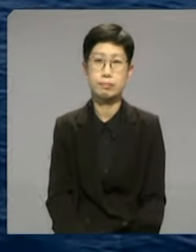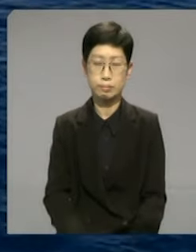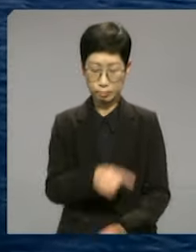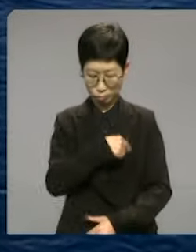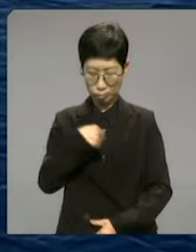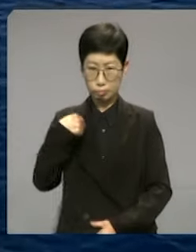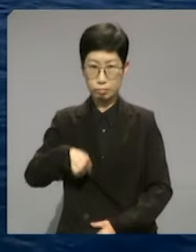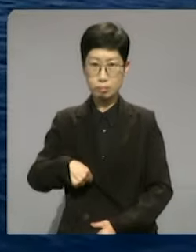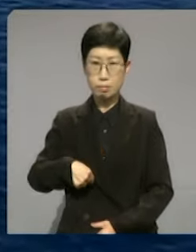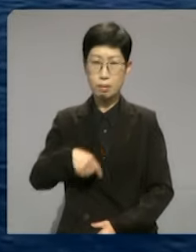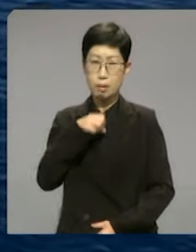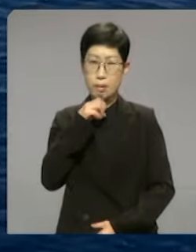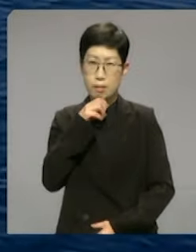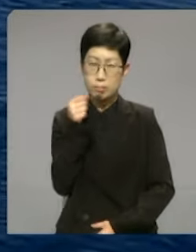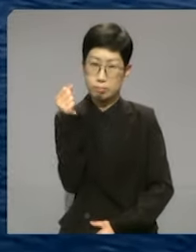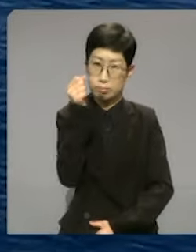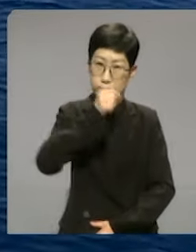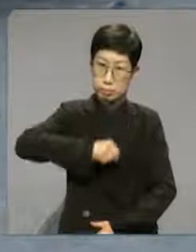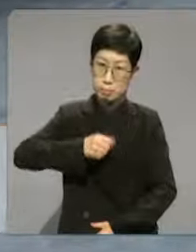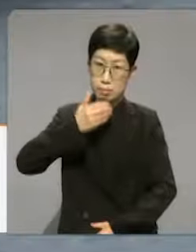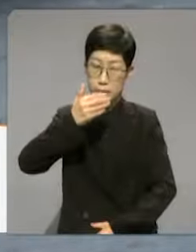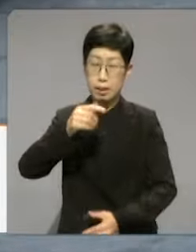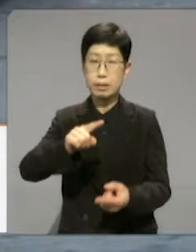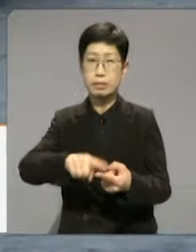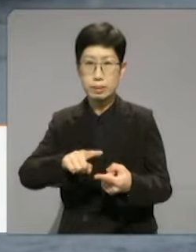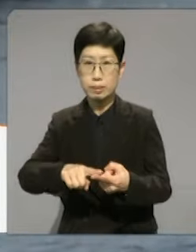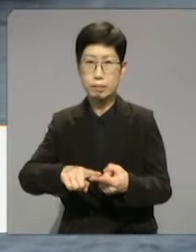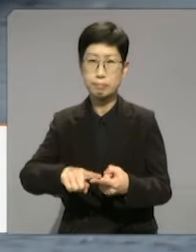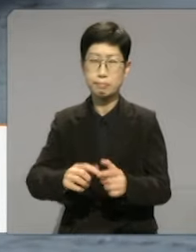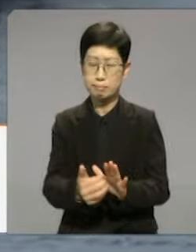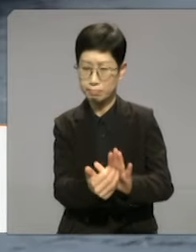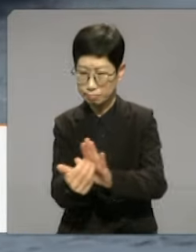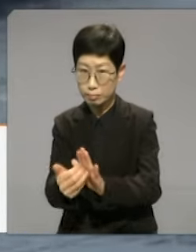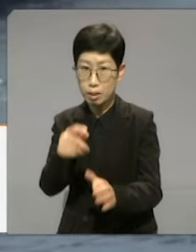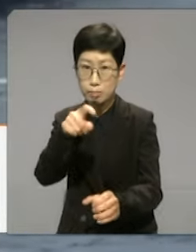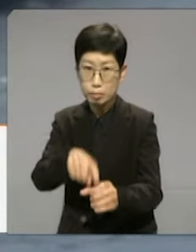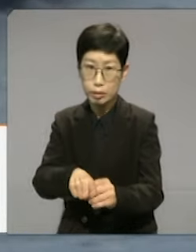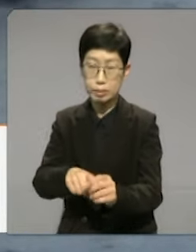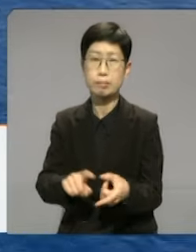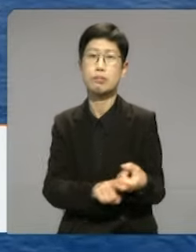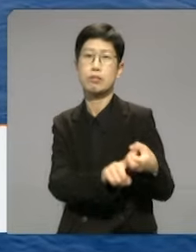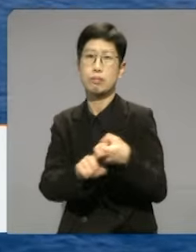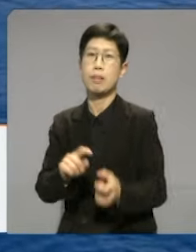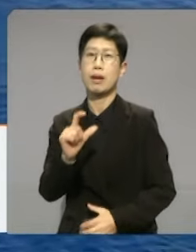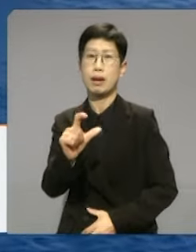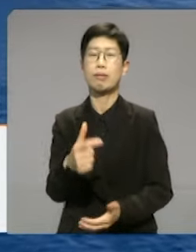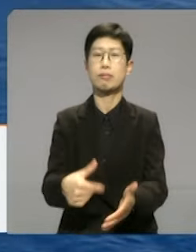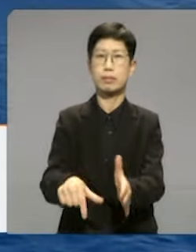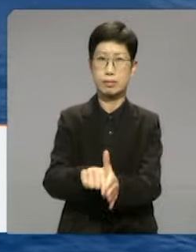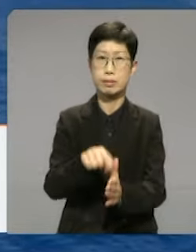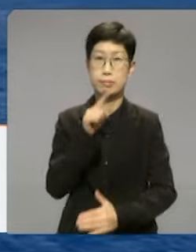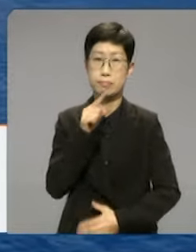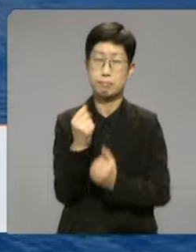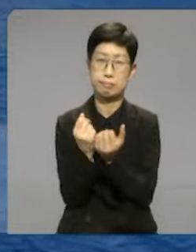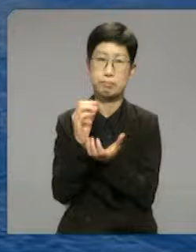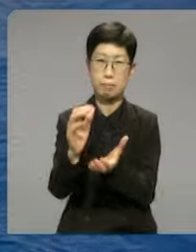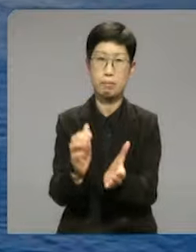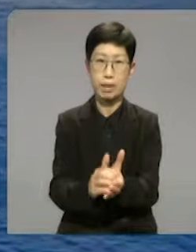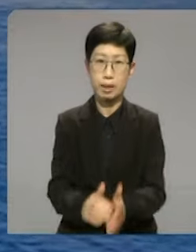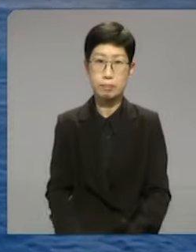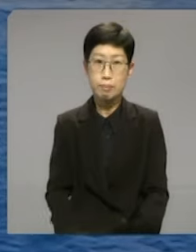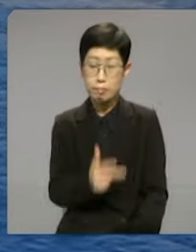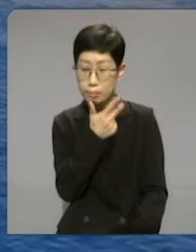중국 발을 고는 방어를 위한 동강화 원이라고 설명했습니다라는 또